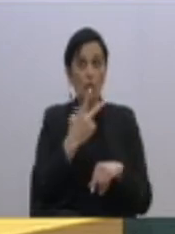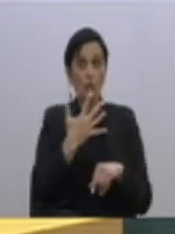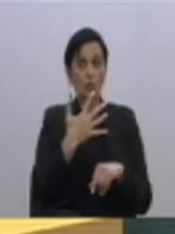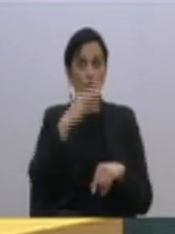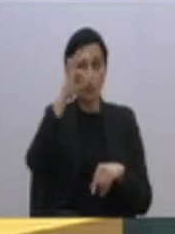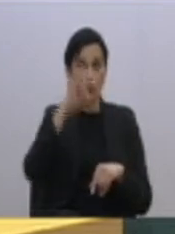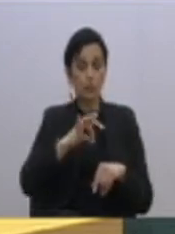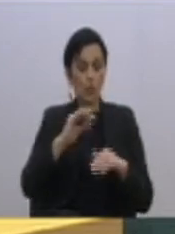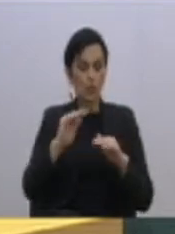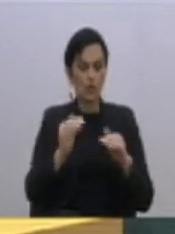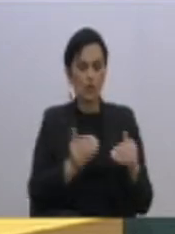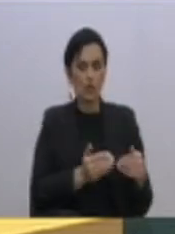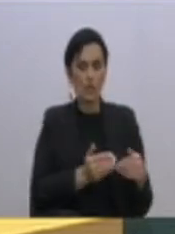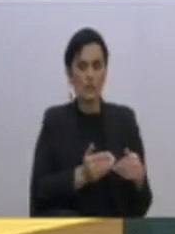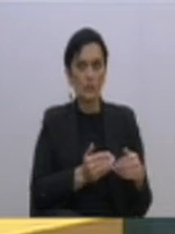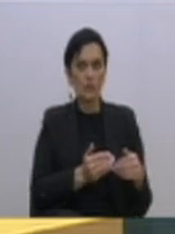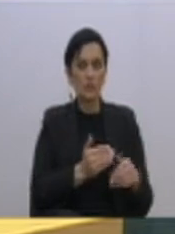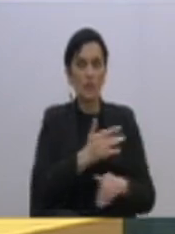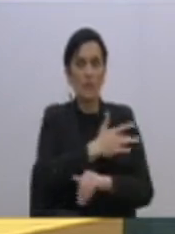არის შემცირებული